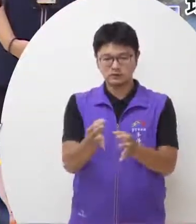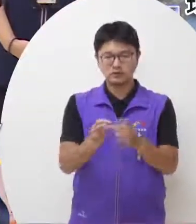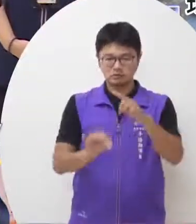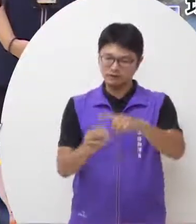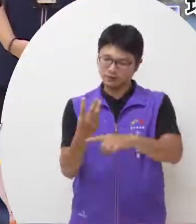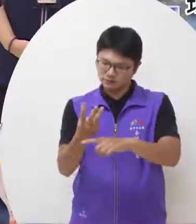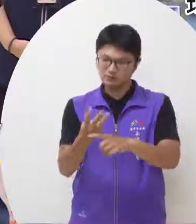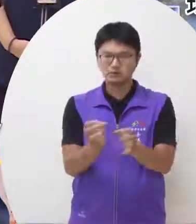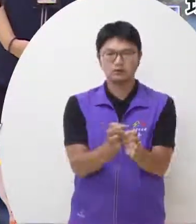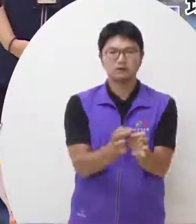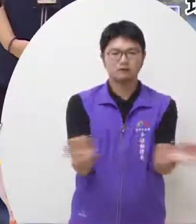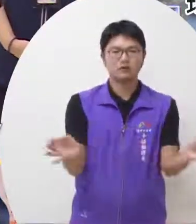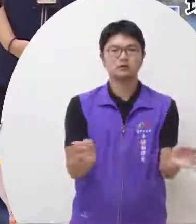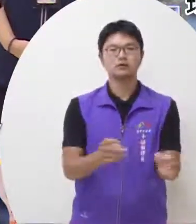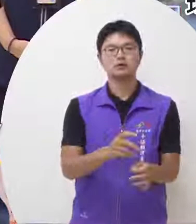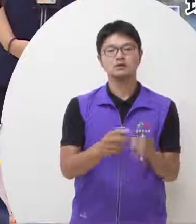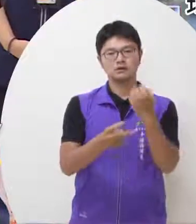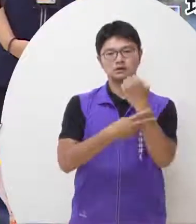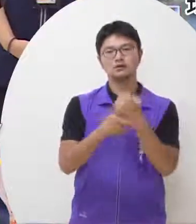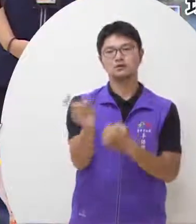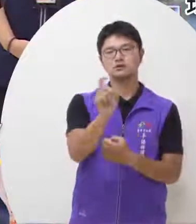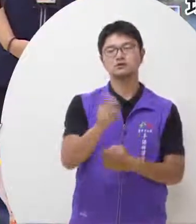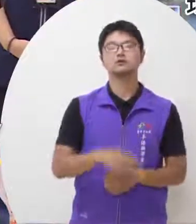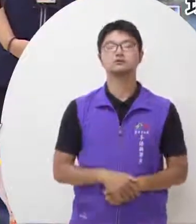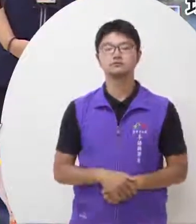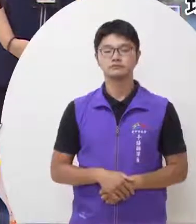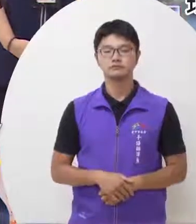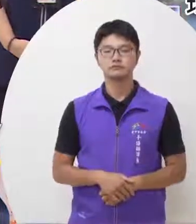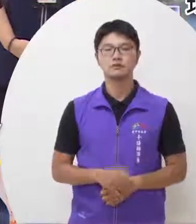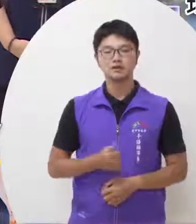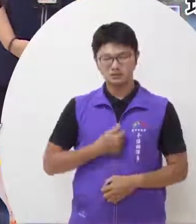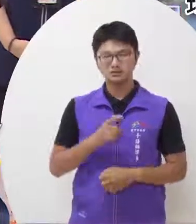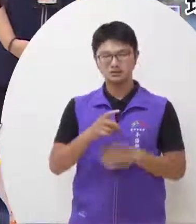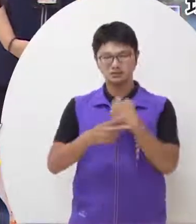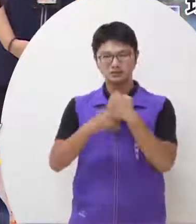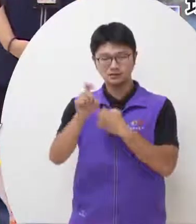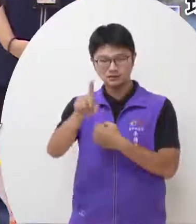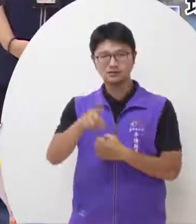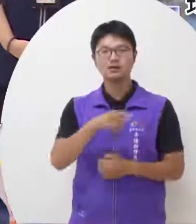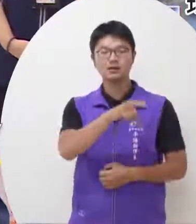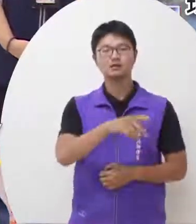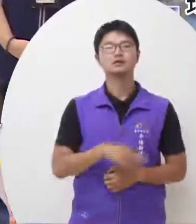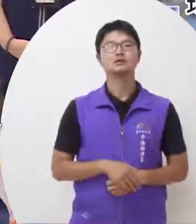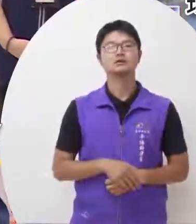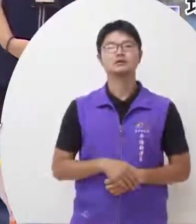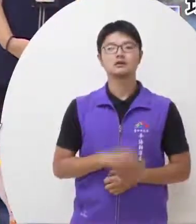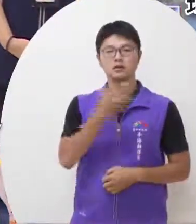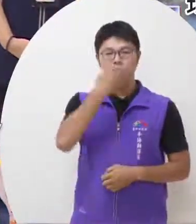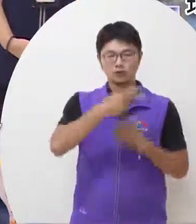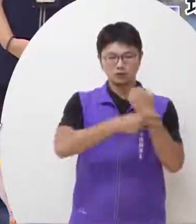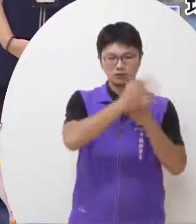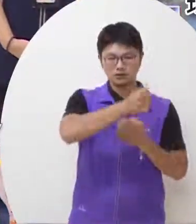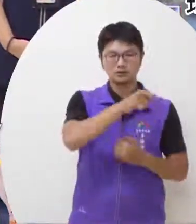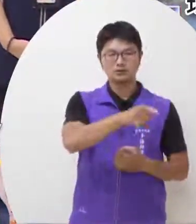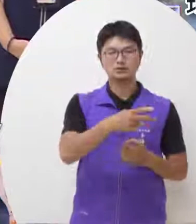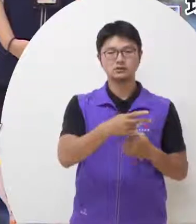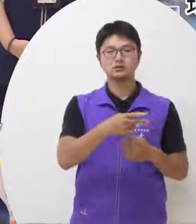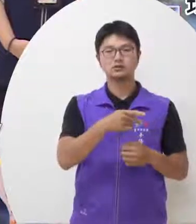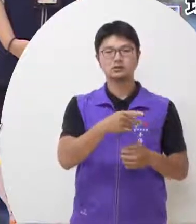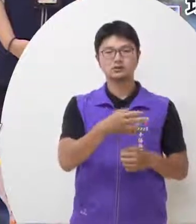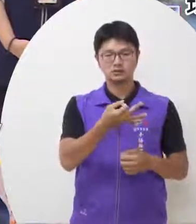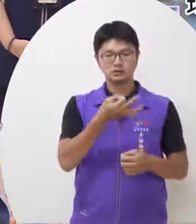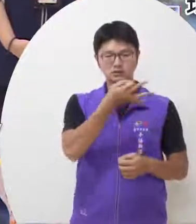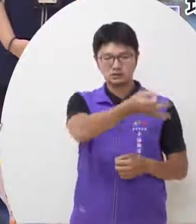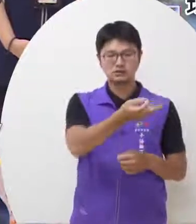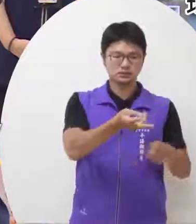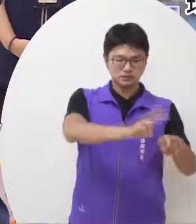啦，因为。那个冯里长那里福联里他是收2倍，他是给2倍，但是给2倍只有30万